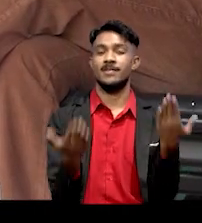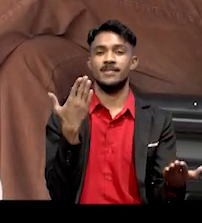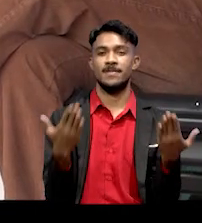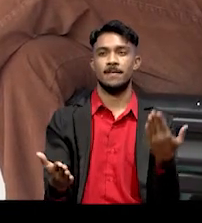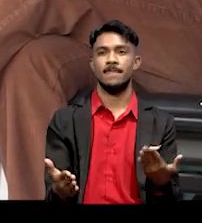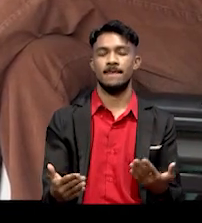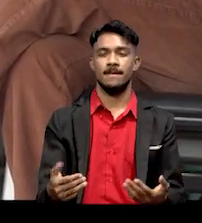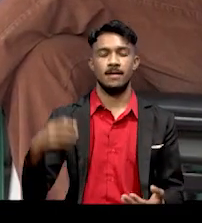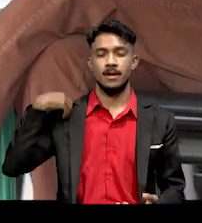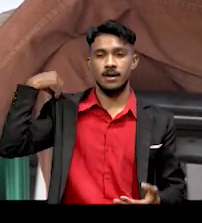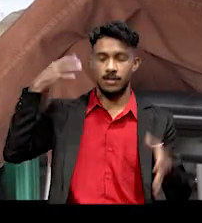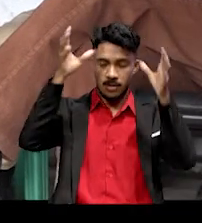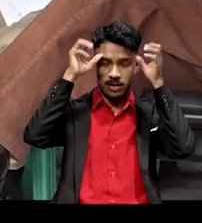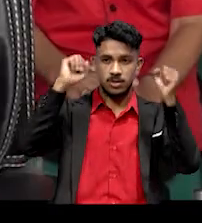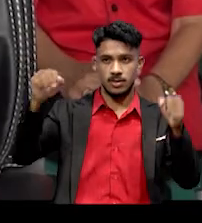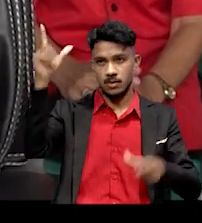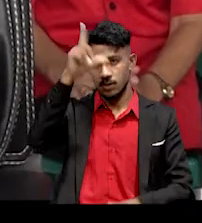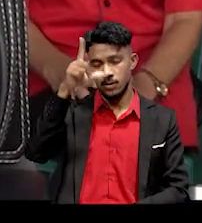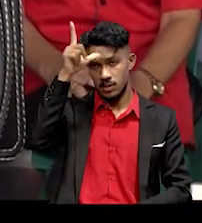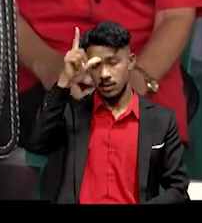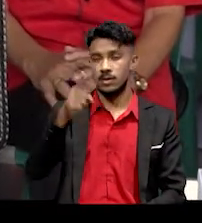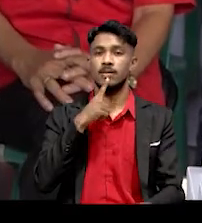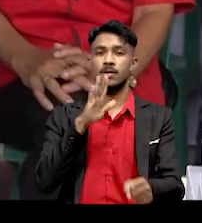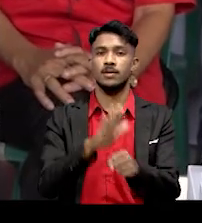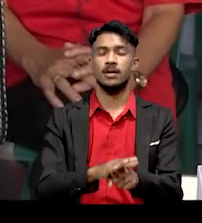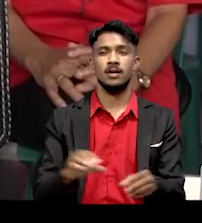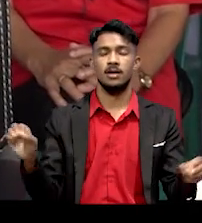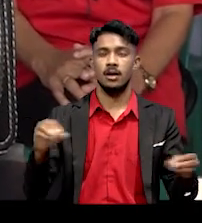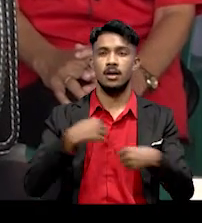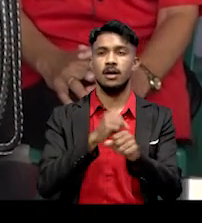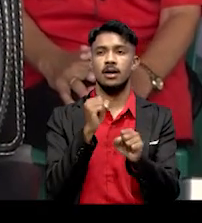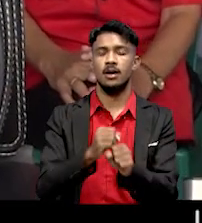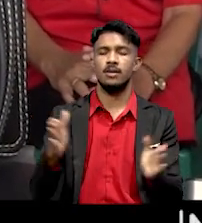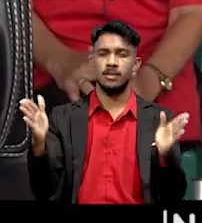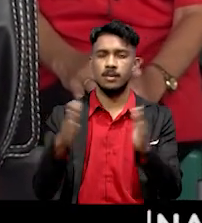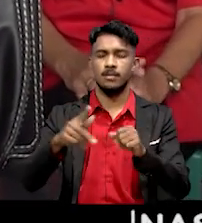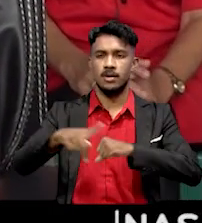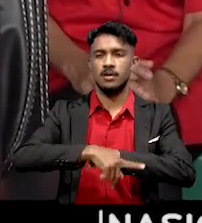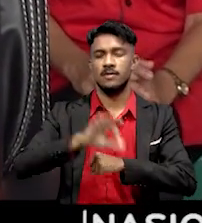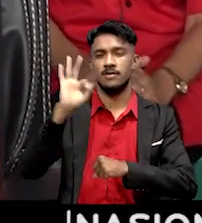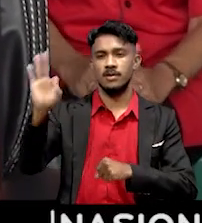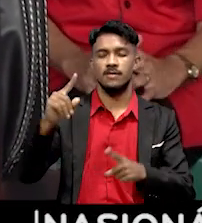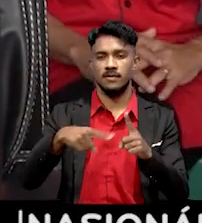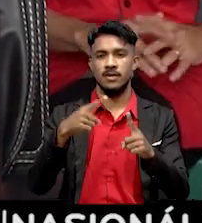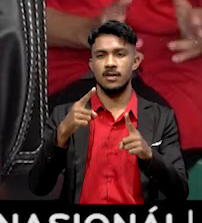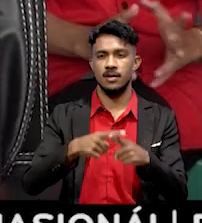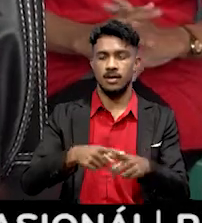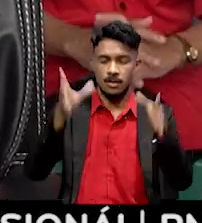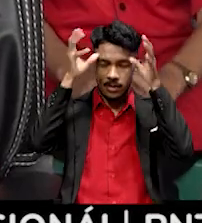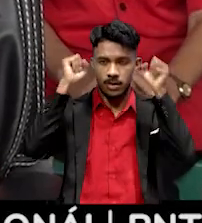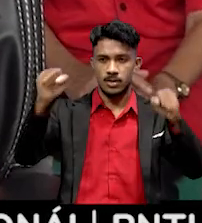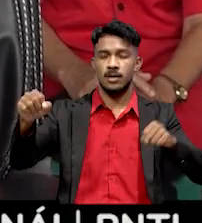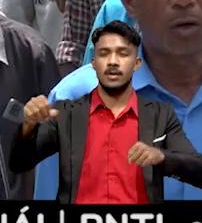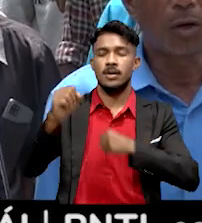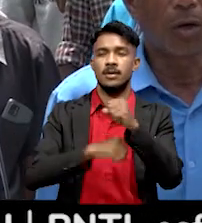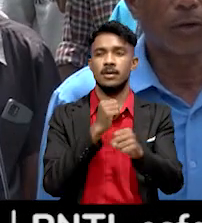Candidato presidente Francisco Guterres Luolo promete se la halis ba Partido Fretilin ba inghira sai presidente Republika ba periodu